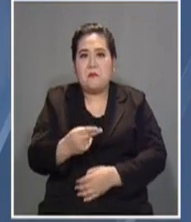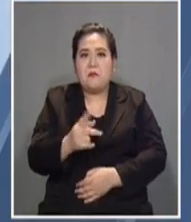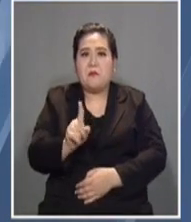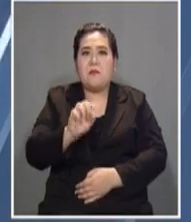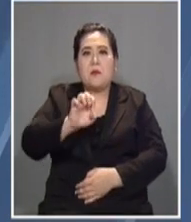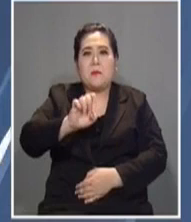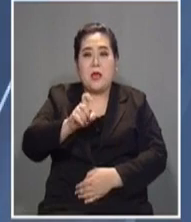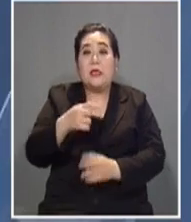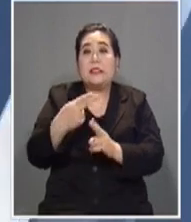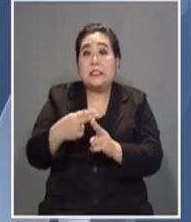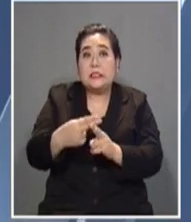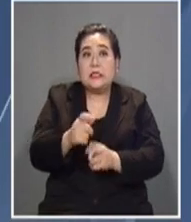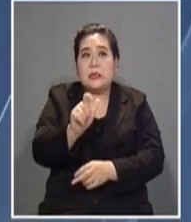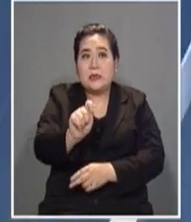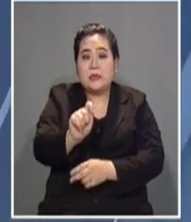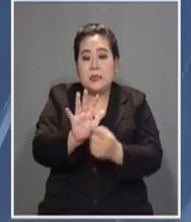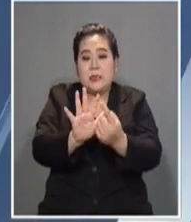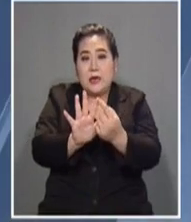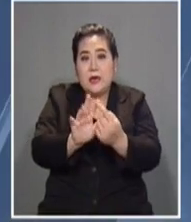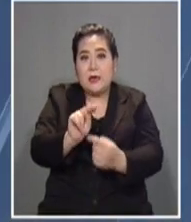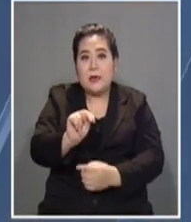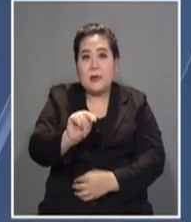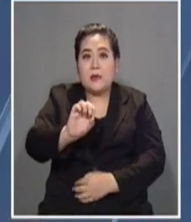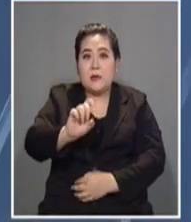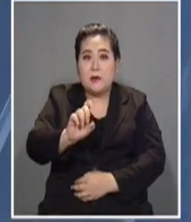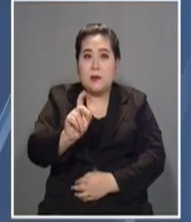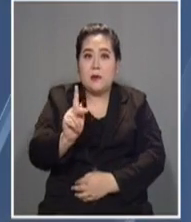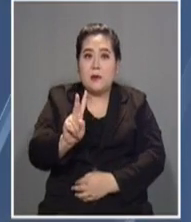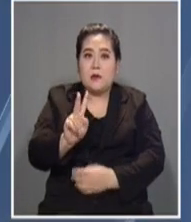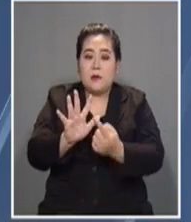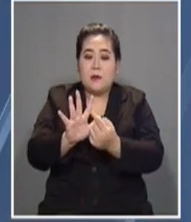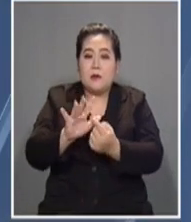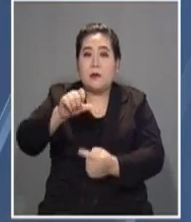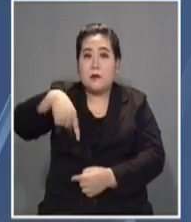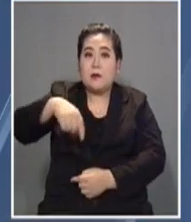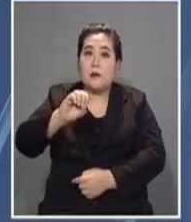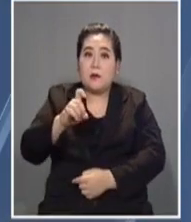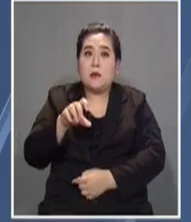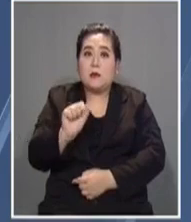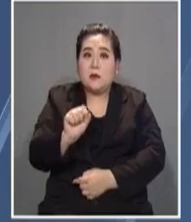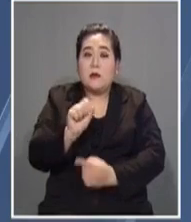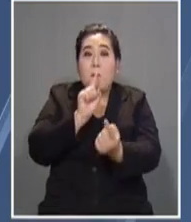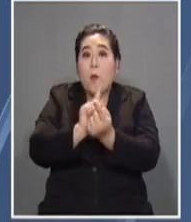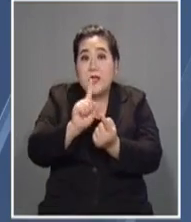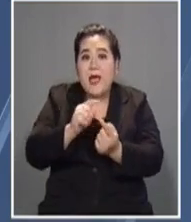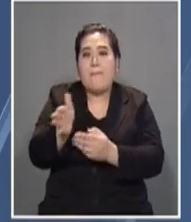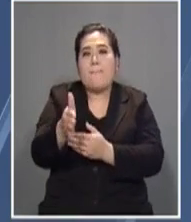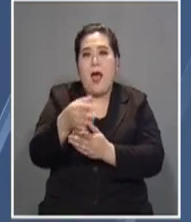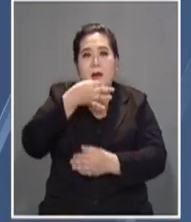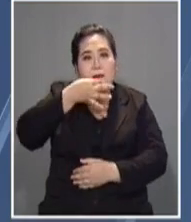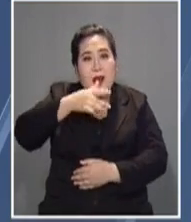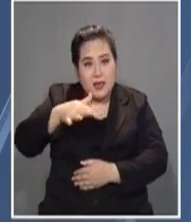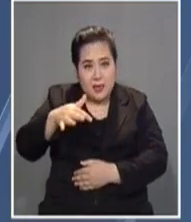าซิสท่านผู้ชมครับ อนิ คาซิสนะฮะ เป็นพยาธิในปลาทะเล อนิคาซิสพบในปลาทะเลตัวกลม